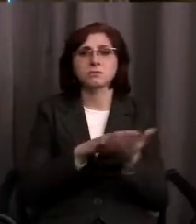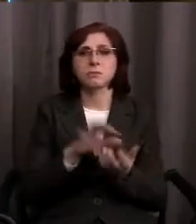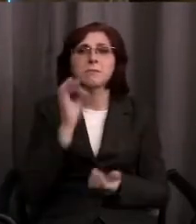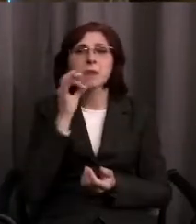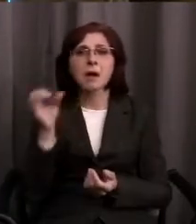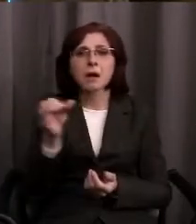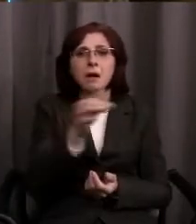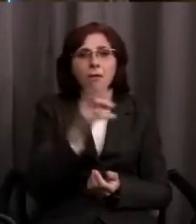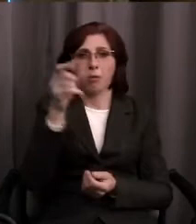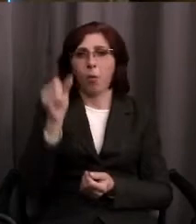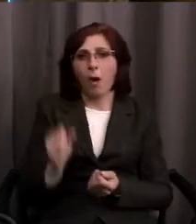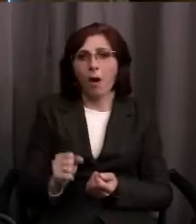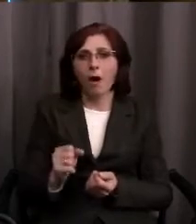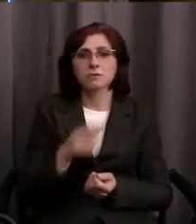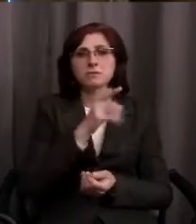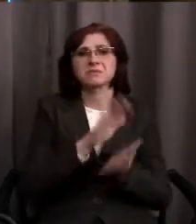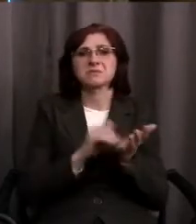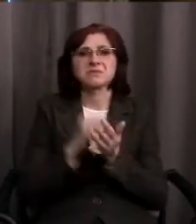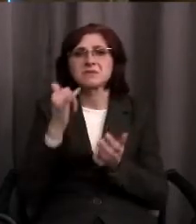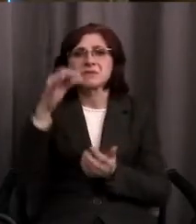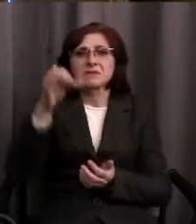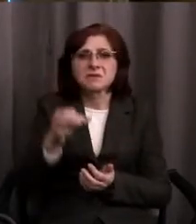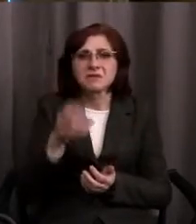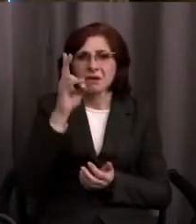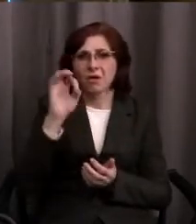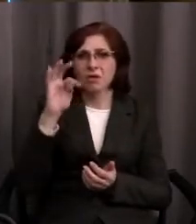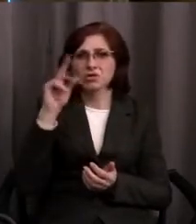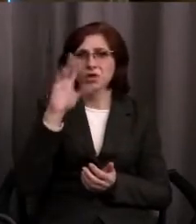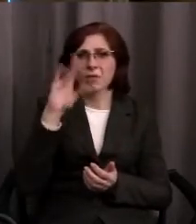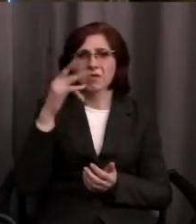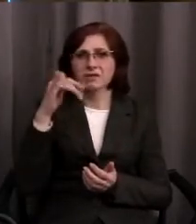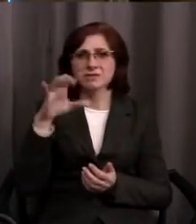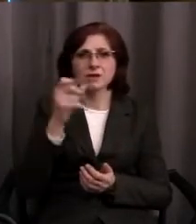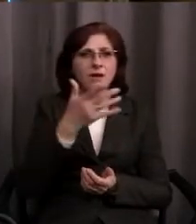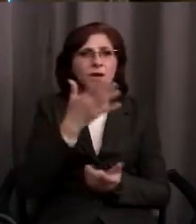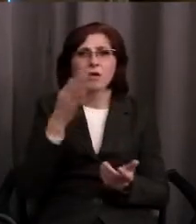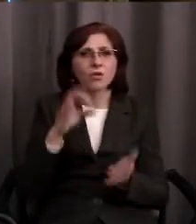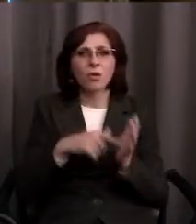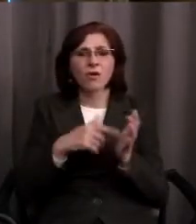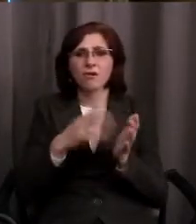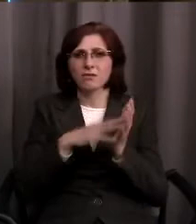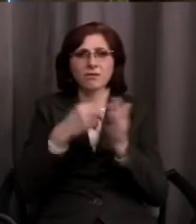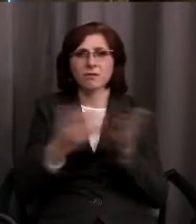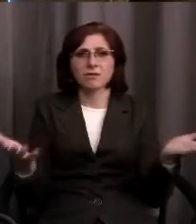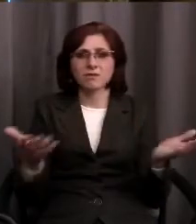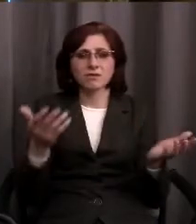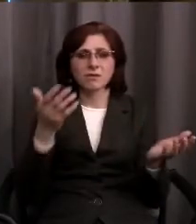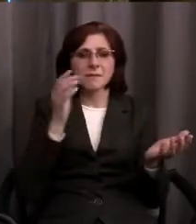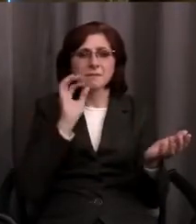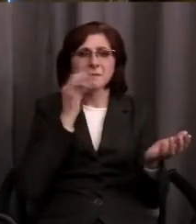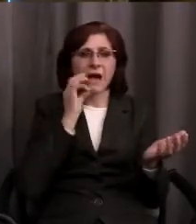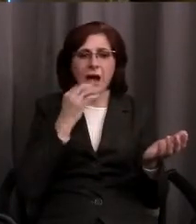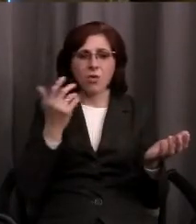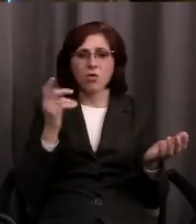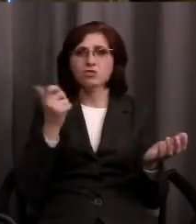są Płock, mniejszy gdzieś jakieś, Koprzywnica, takie no, nazwa na przykład, o których no, mało co